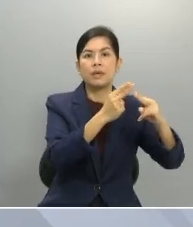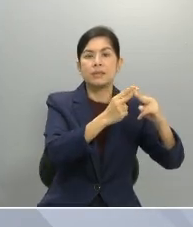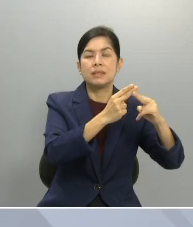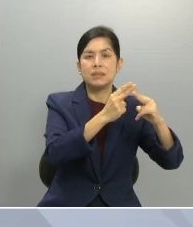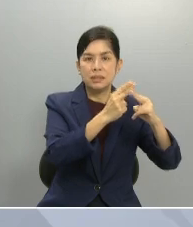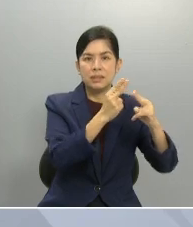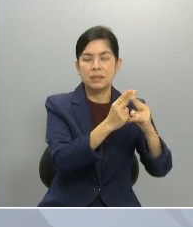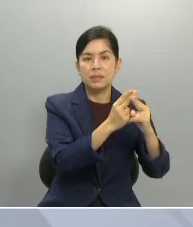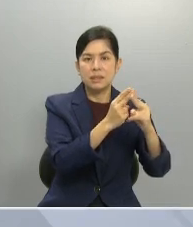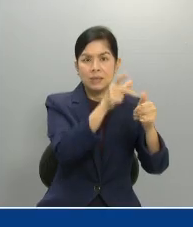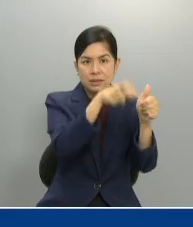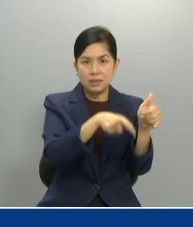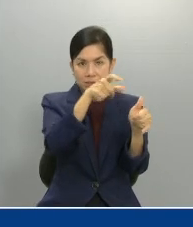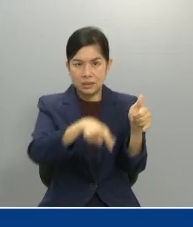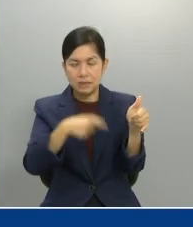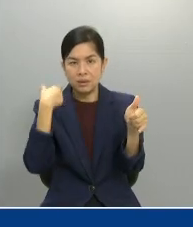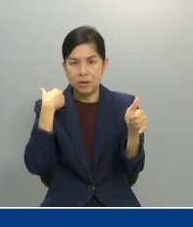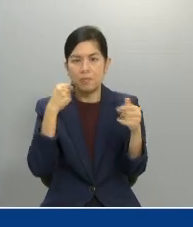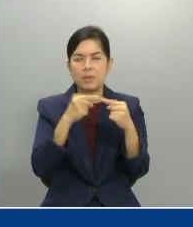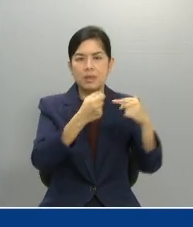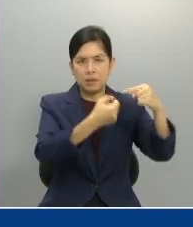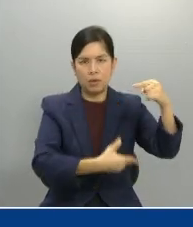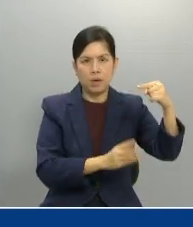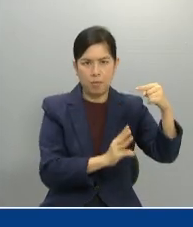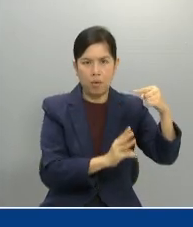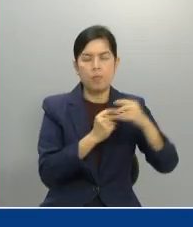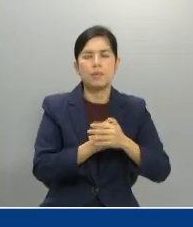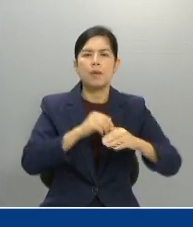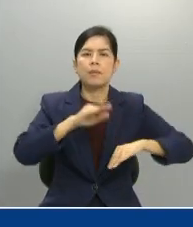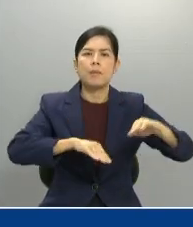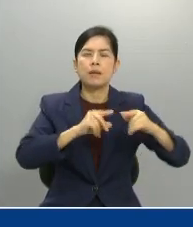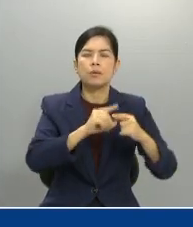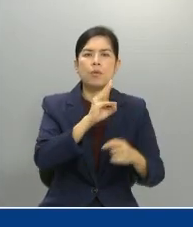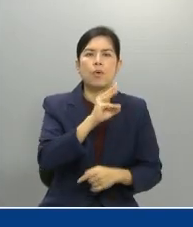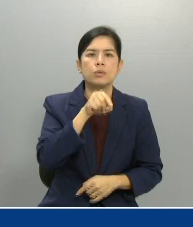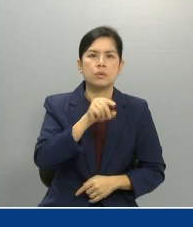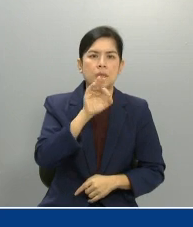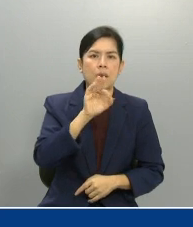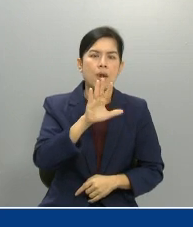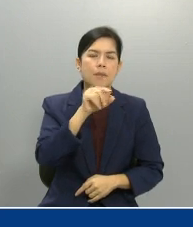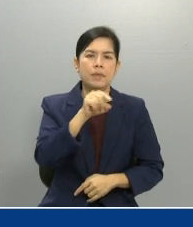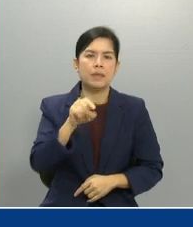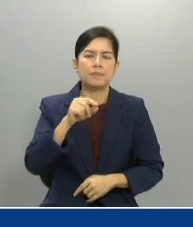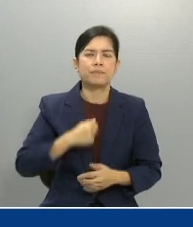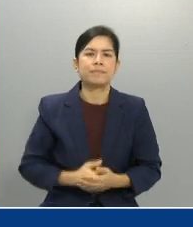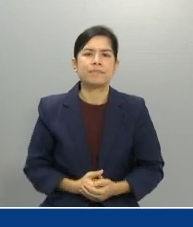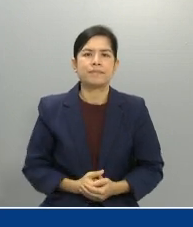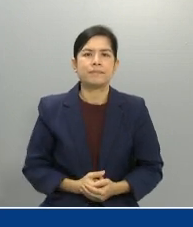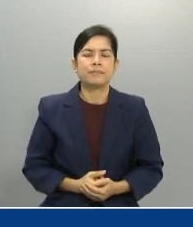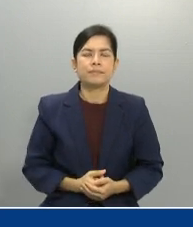แบบบัญชีรายชื่อ6.95%นี่เป็นปรากฏการณ์